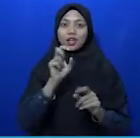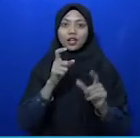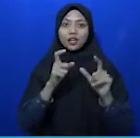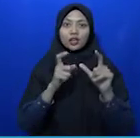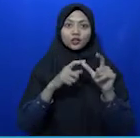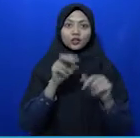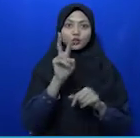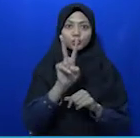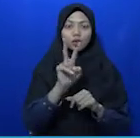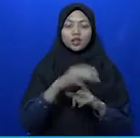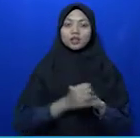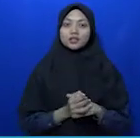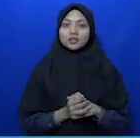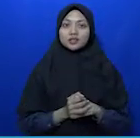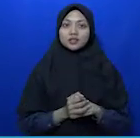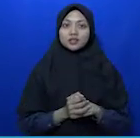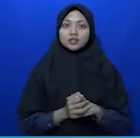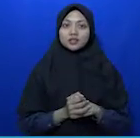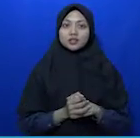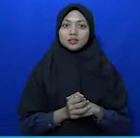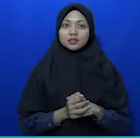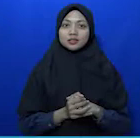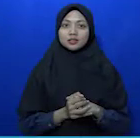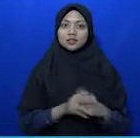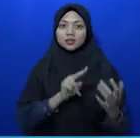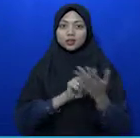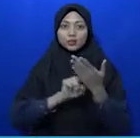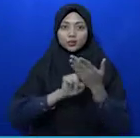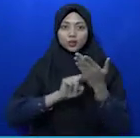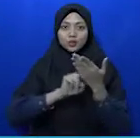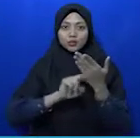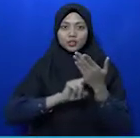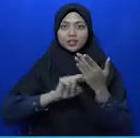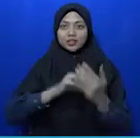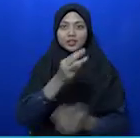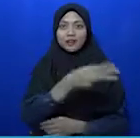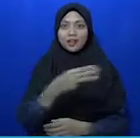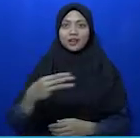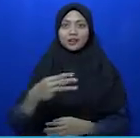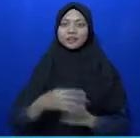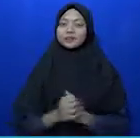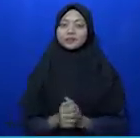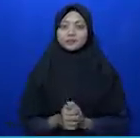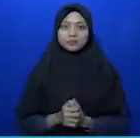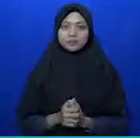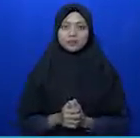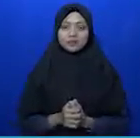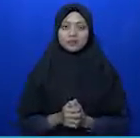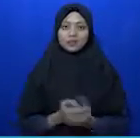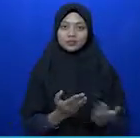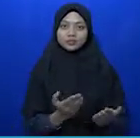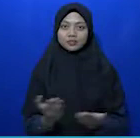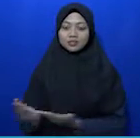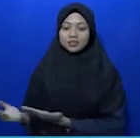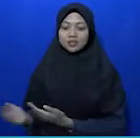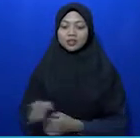Management, Hasse Hochschool Groningen, Netherlands. Kami persilakan Mas Rendy. Ya, di